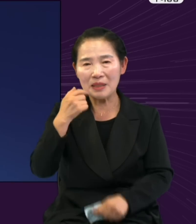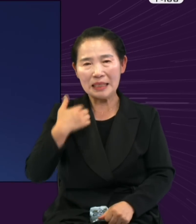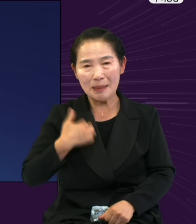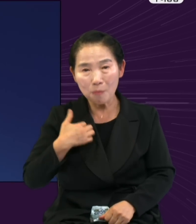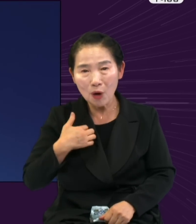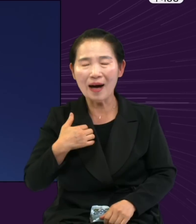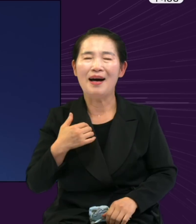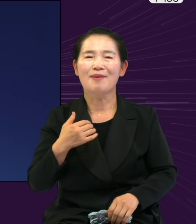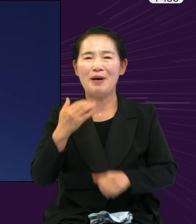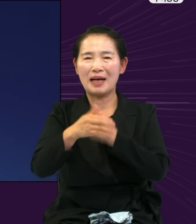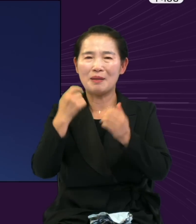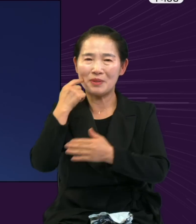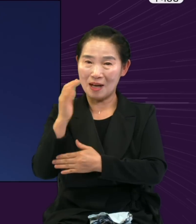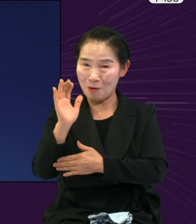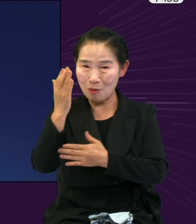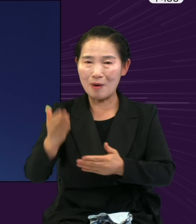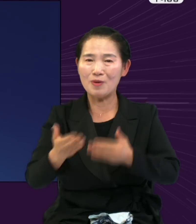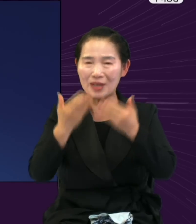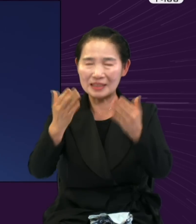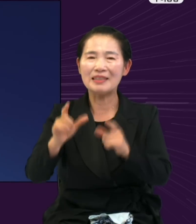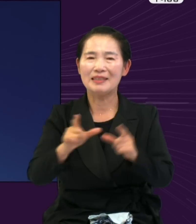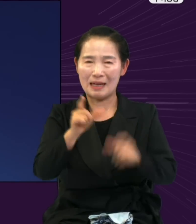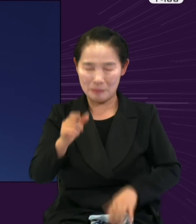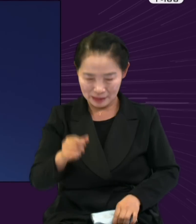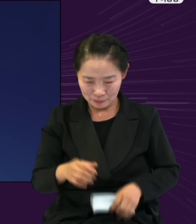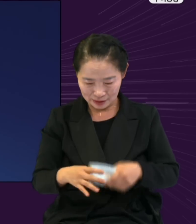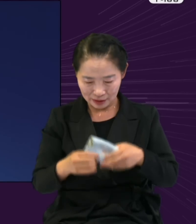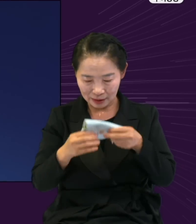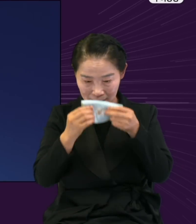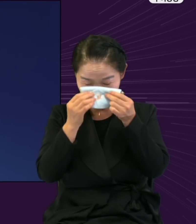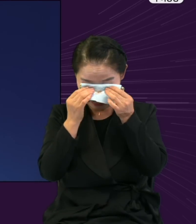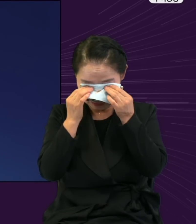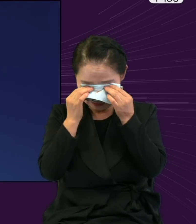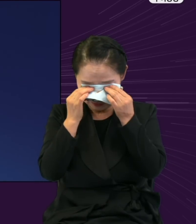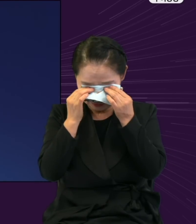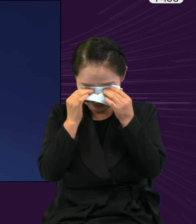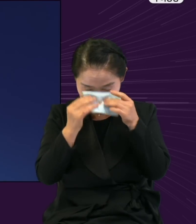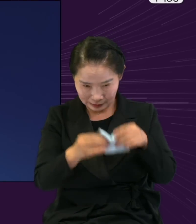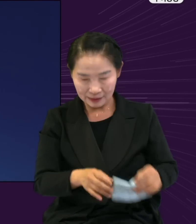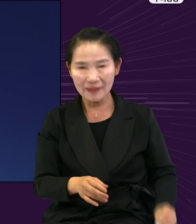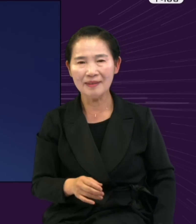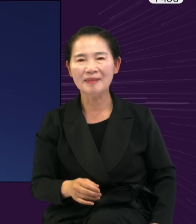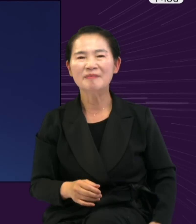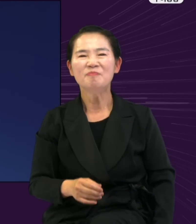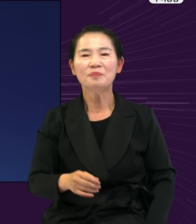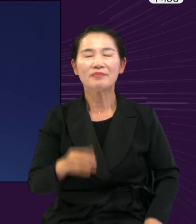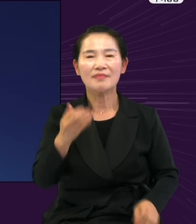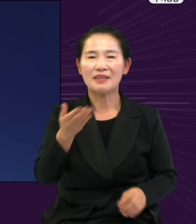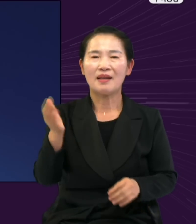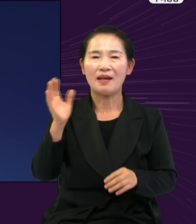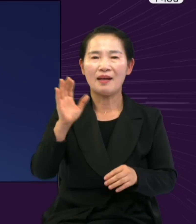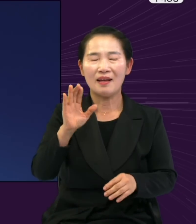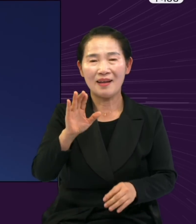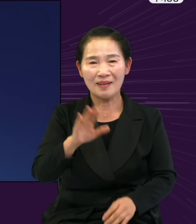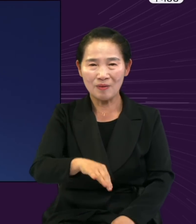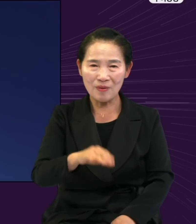영광을 올려드리는 삶이라고 생각합니다. 그래도 문득문득 어려운